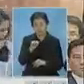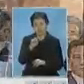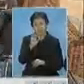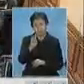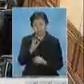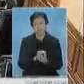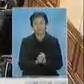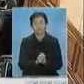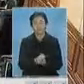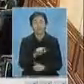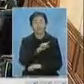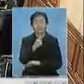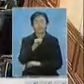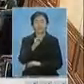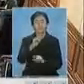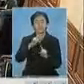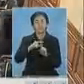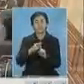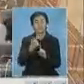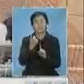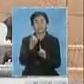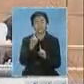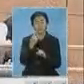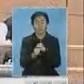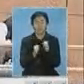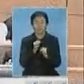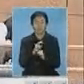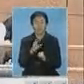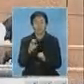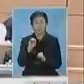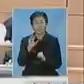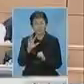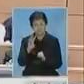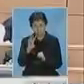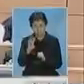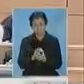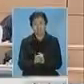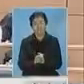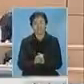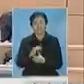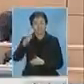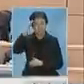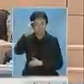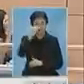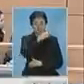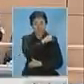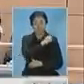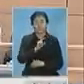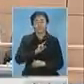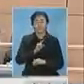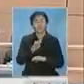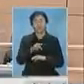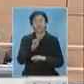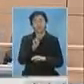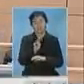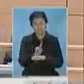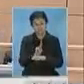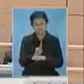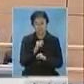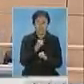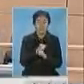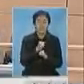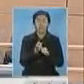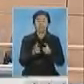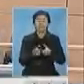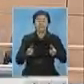ตั้งเมื่อ 17พฤศจิกายน 2554มีพลเอกสนธิบุญรัตน์กรินทร์เป็นประธานแล้วความคืบหน้าของ